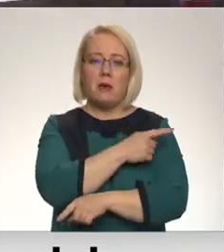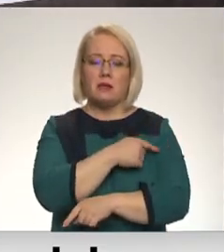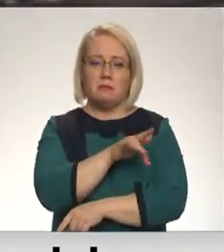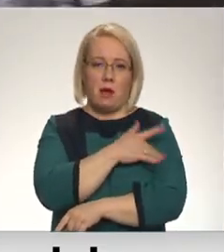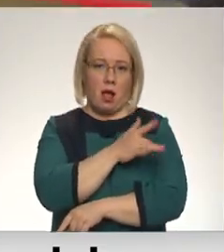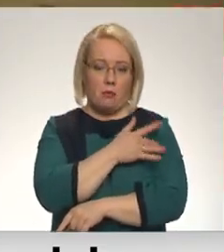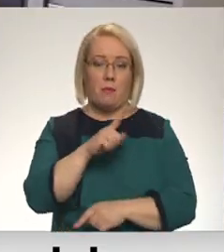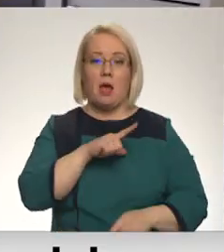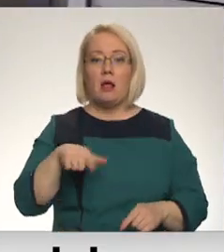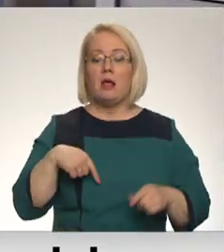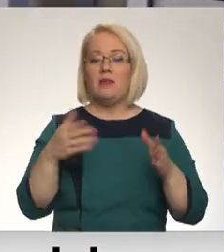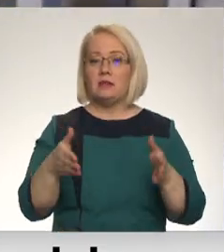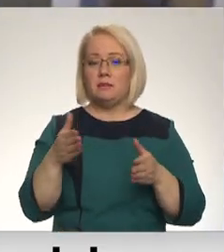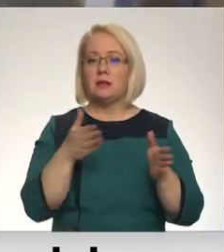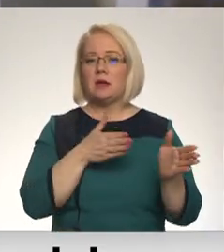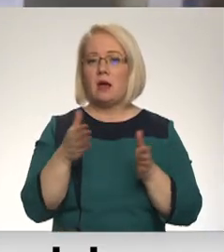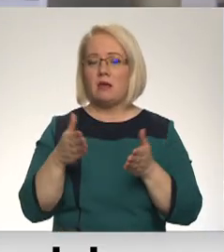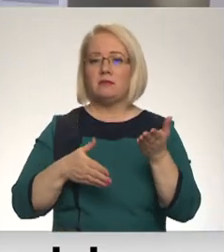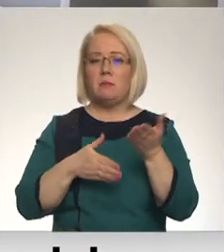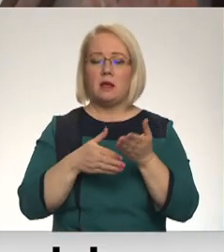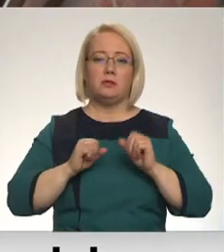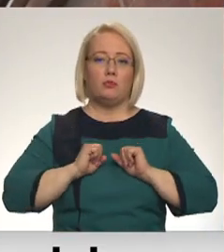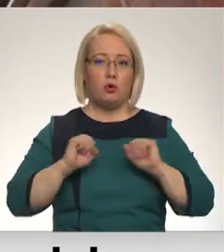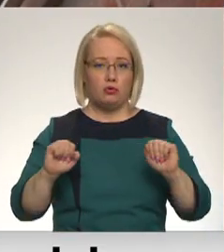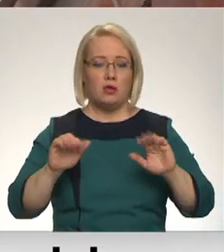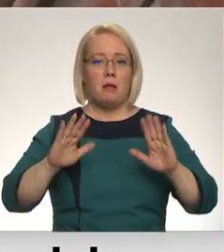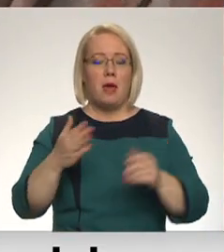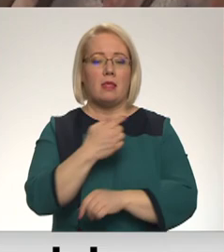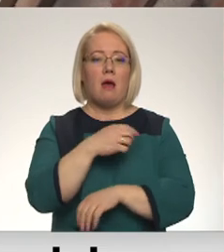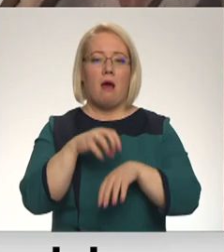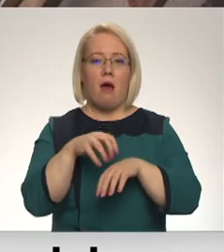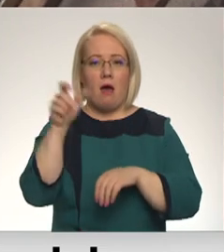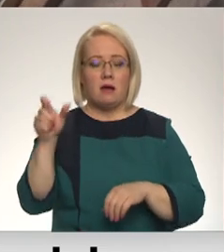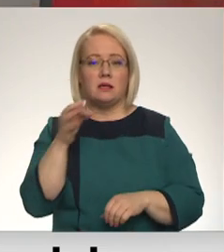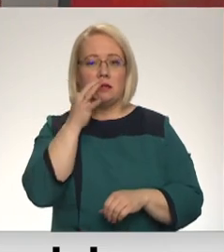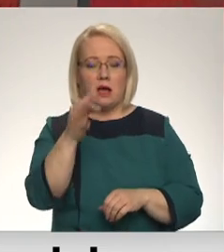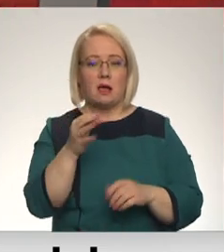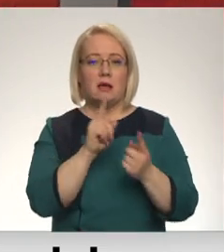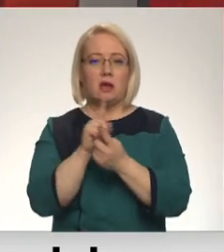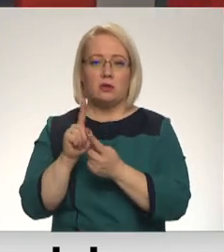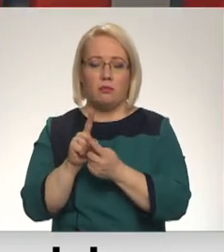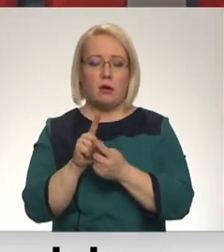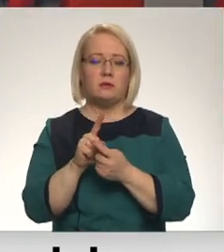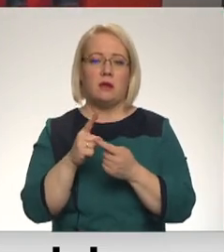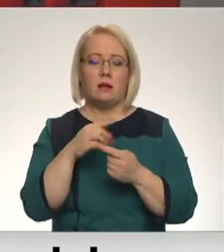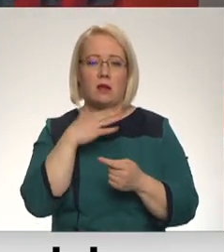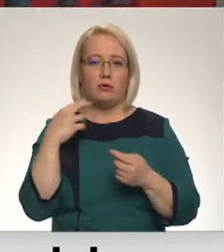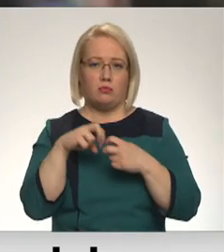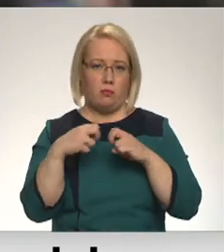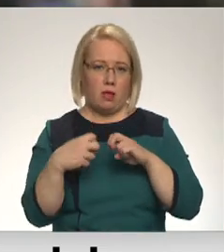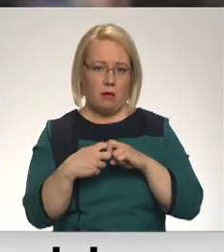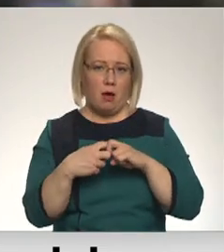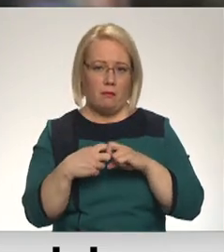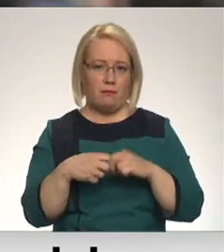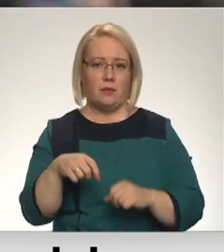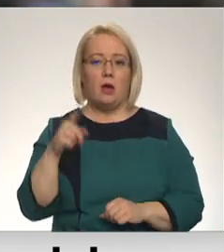pakalpojumi. Latvijas slimnīcas ir gatavas palīdzību nodrošināt, bet mediķi atzīst, ka būs jāsastops ar vairākiem izaicinājumiem. Protams, ja